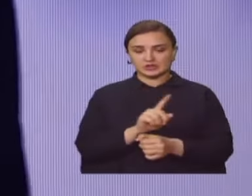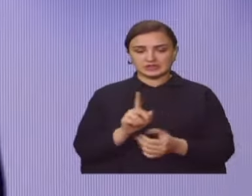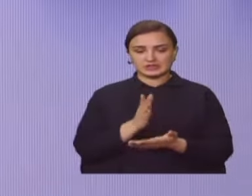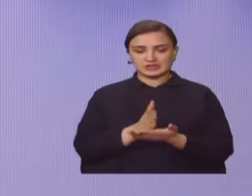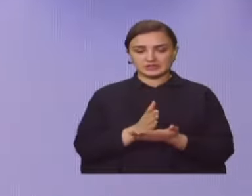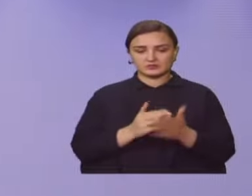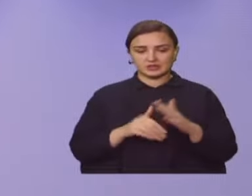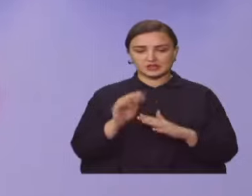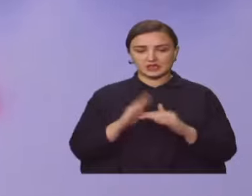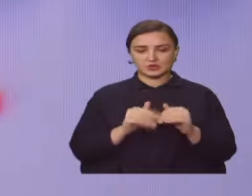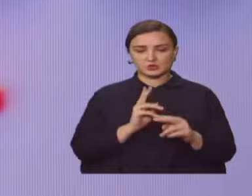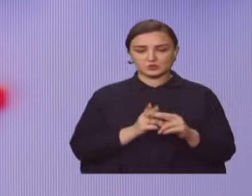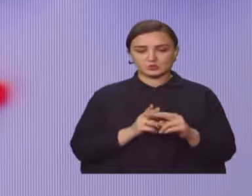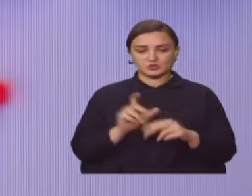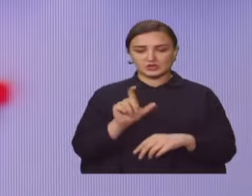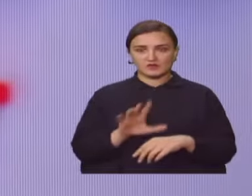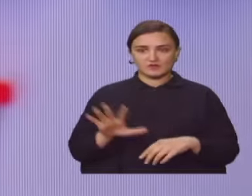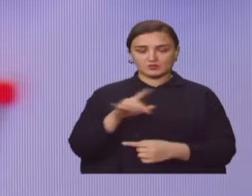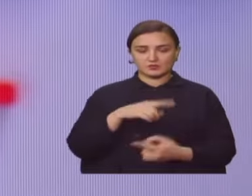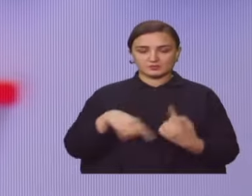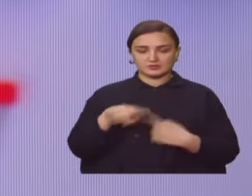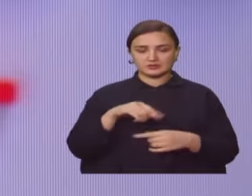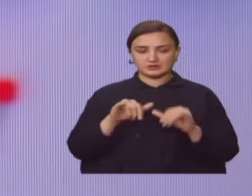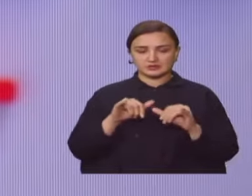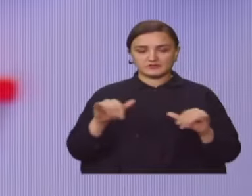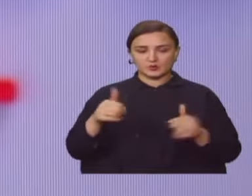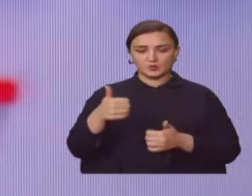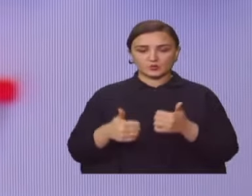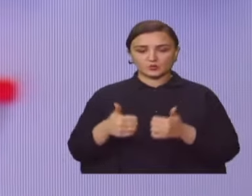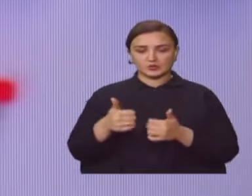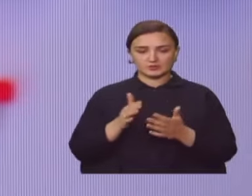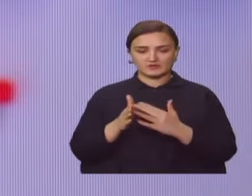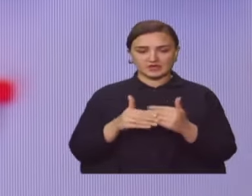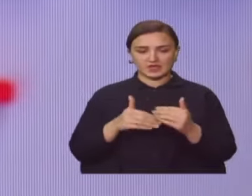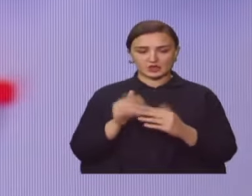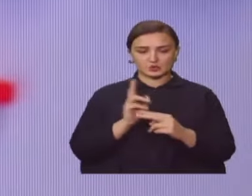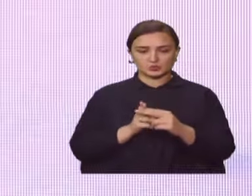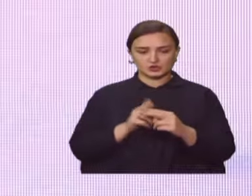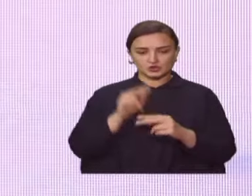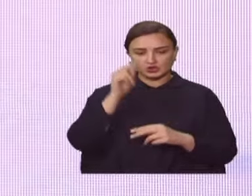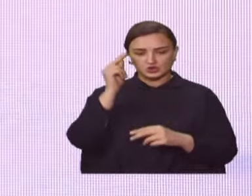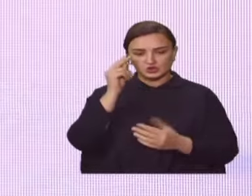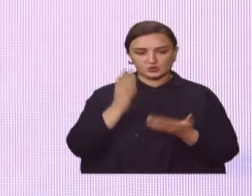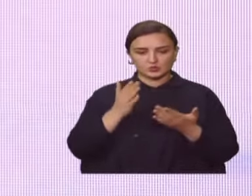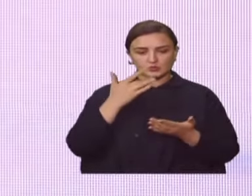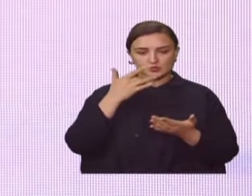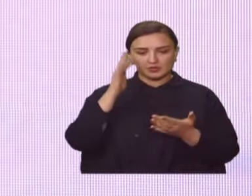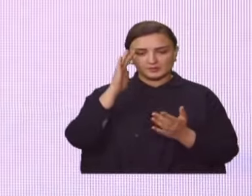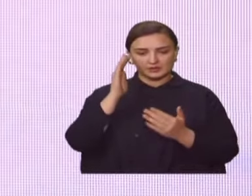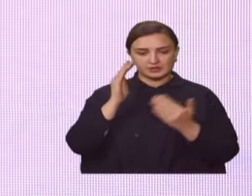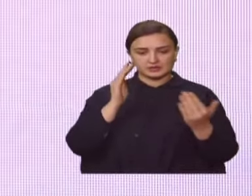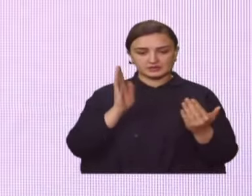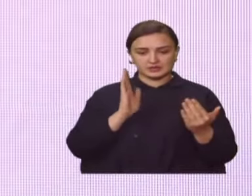რომელიც ხელს უშლის ევროპულ ინდუსტრიას განვითარებას და კონკურენტუნარიანობაშიც უშლის ხელს ჩინეთთან, იქნება თუ ამერიკის შეერთებულ